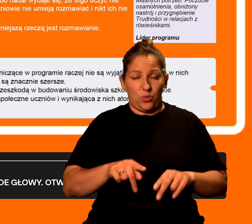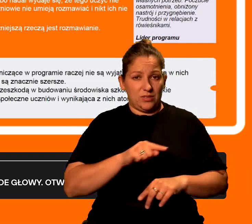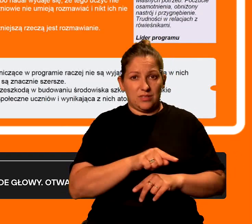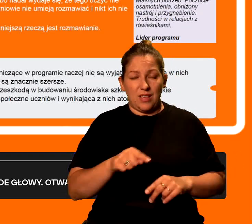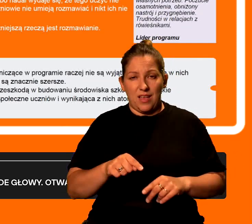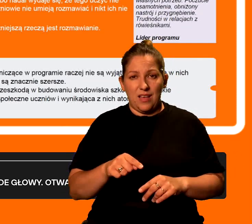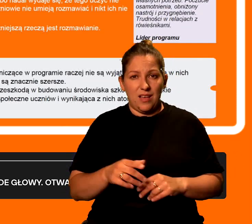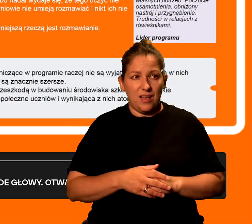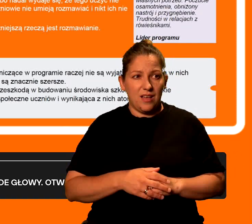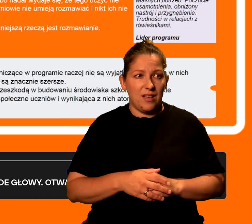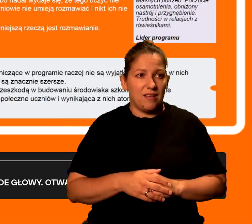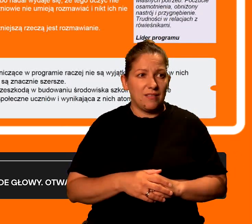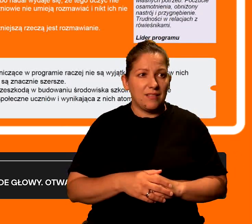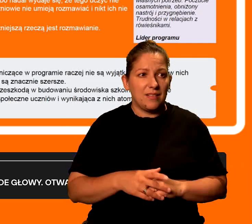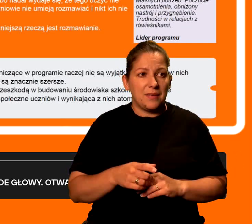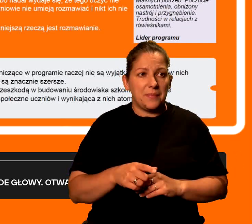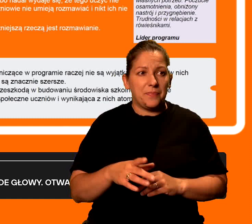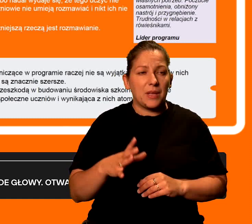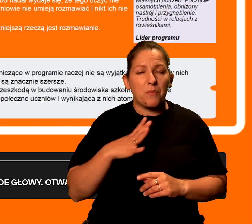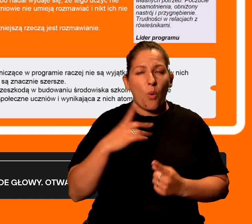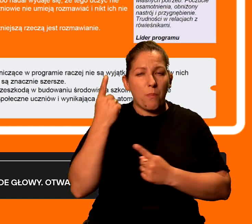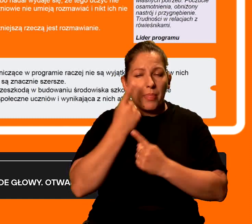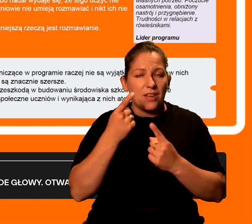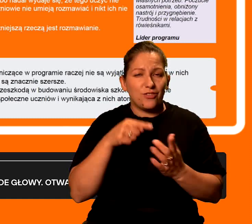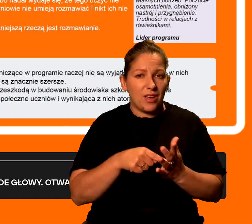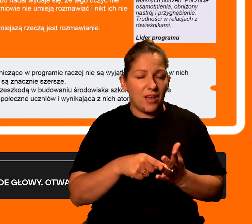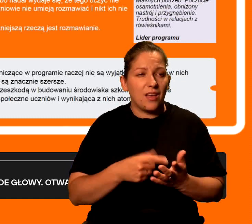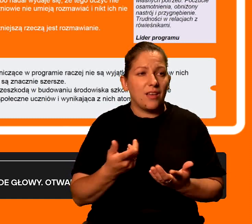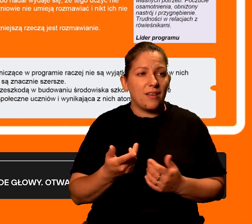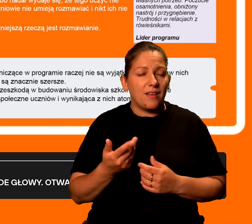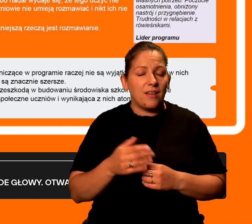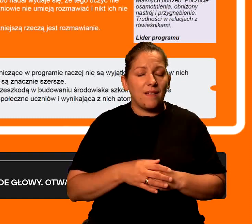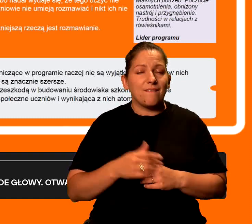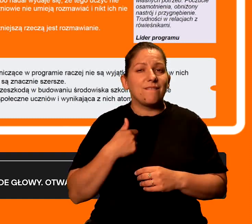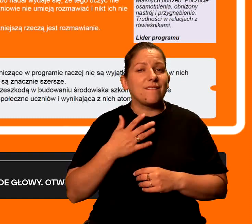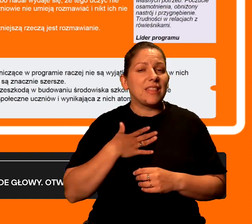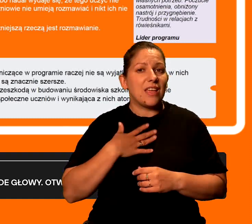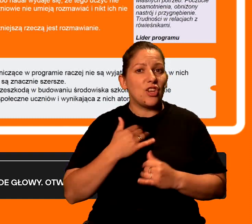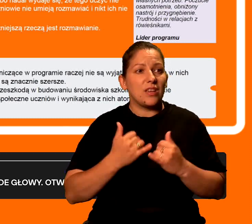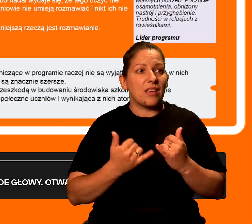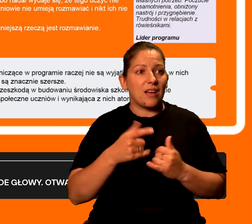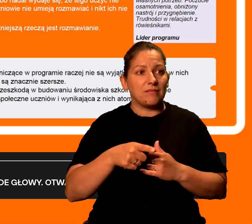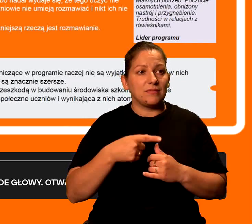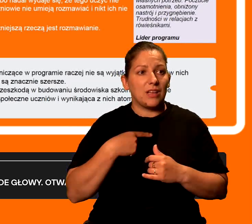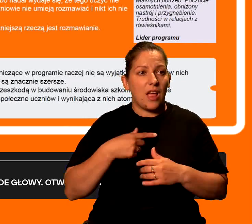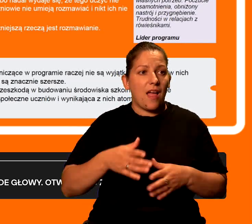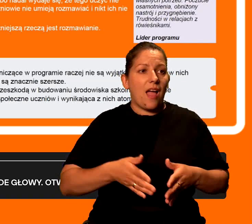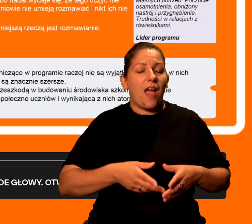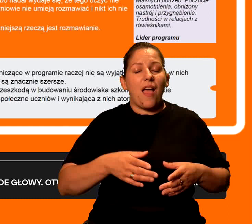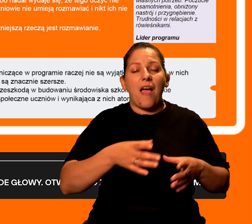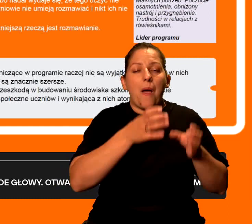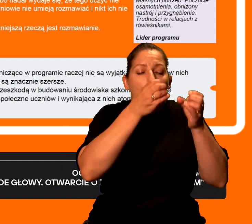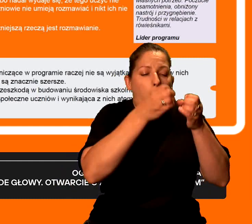trochę tak, było już o dziaderstwie, tak? I o tym takim podejściu, że i wiecie, to jest tak, że wydaje nam się, że jak myśmy chodzili w szerokich spodniach, a oni chcą w